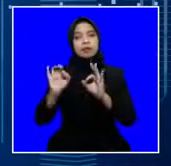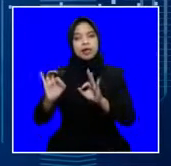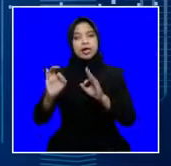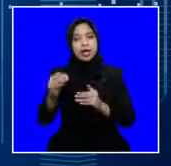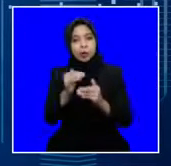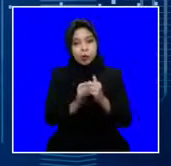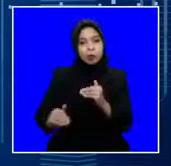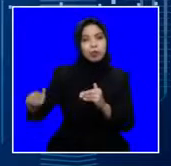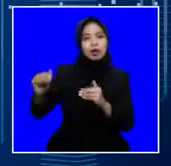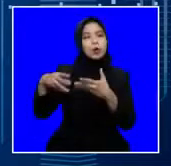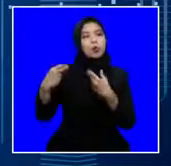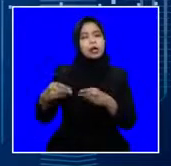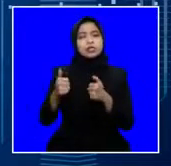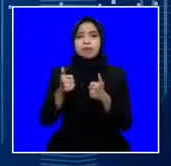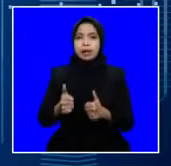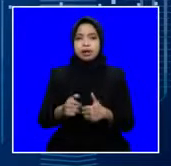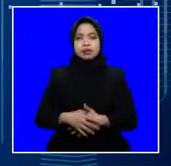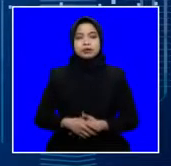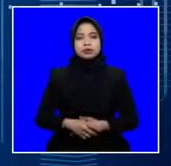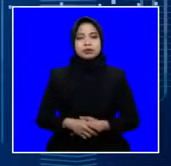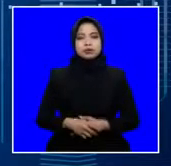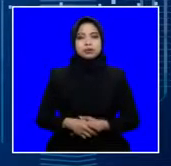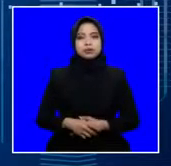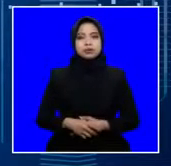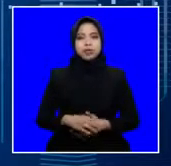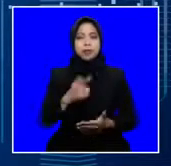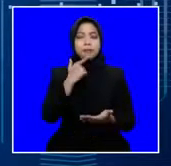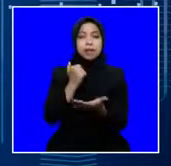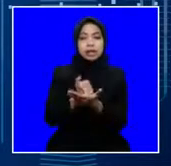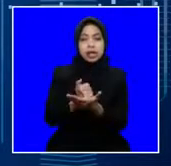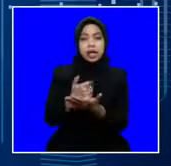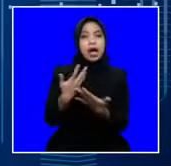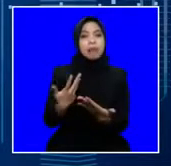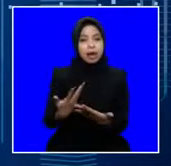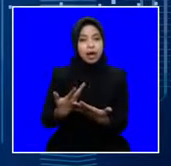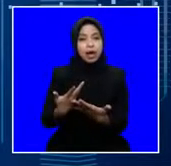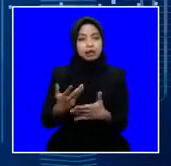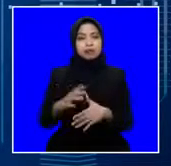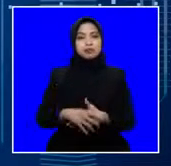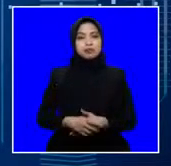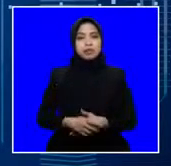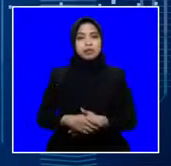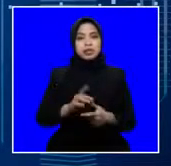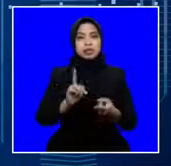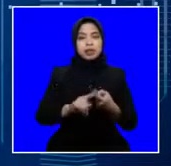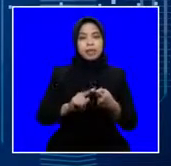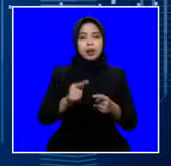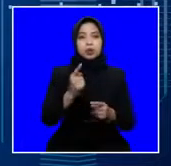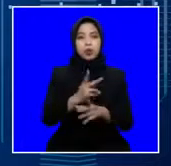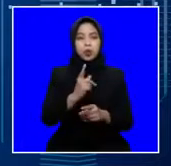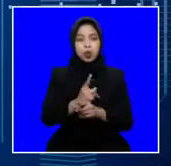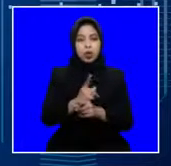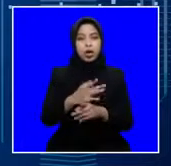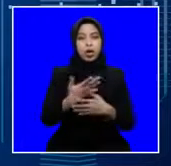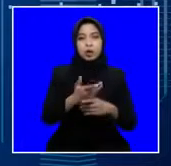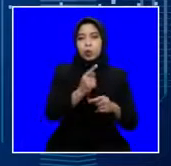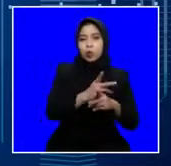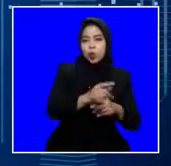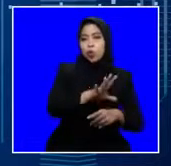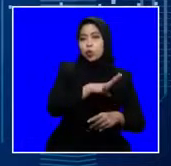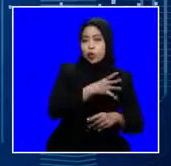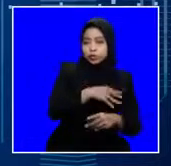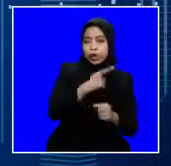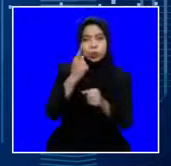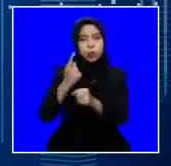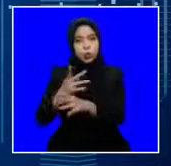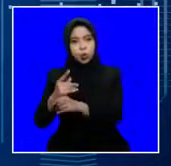kita. Nah, faktor terpenting dalam meningkatkan kualitas pendidikan adalah guru, ya, dan tenaga pendidik. Jadi dosen dan